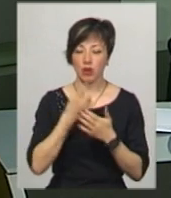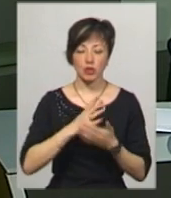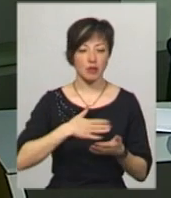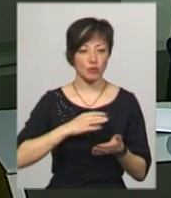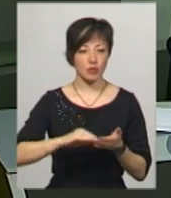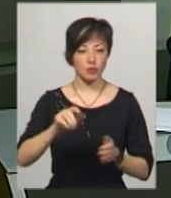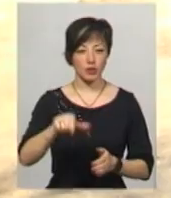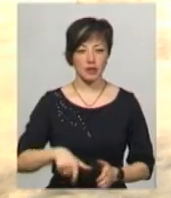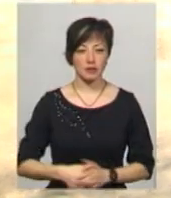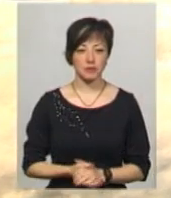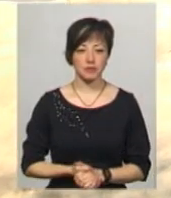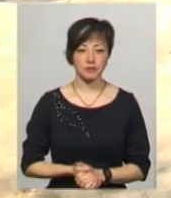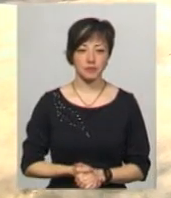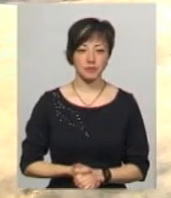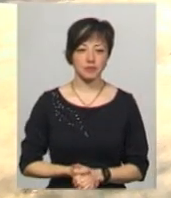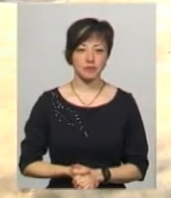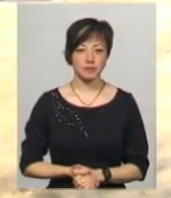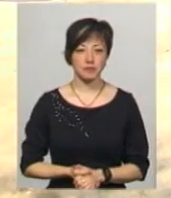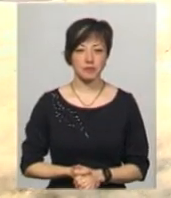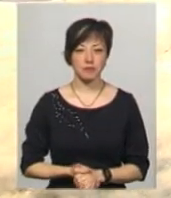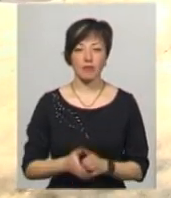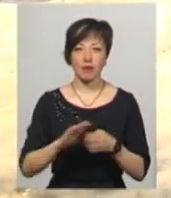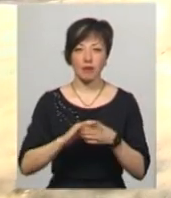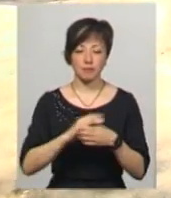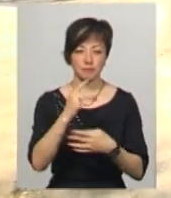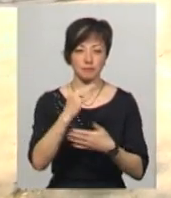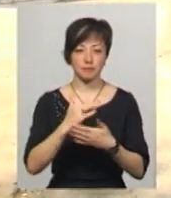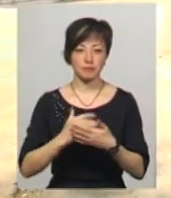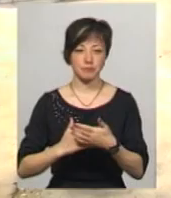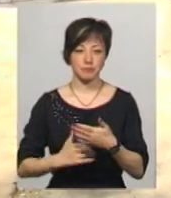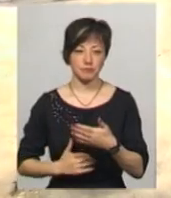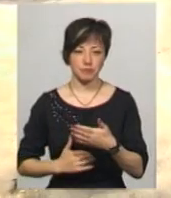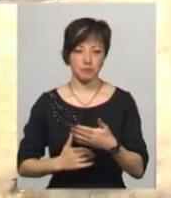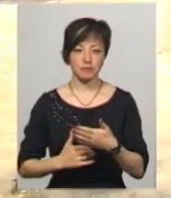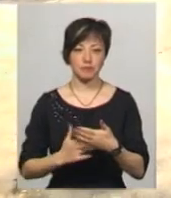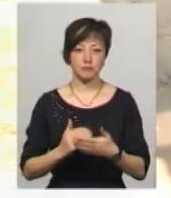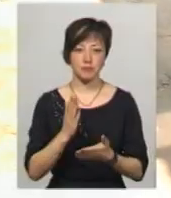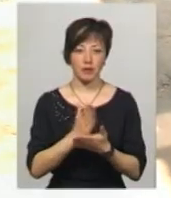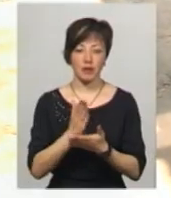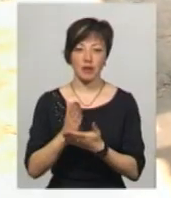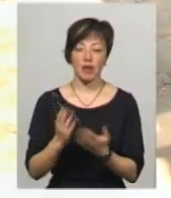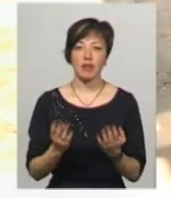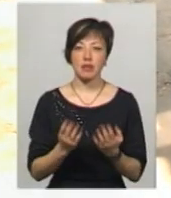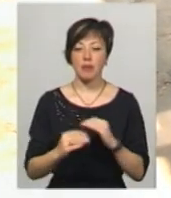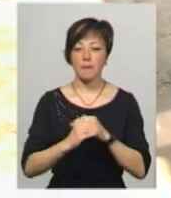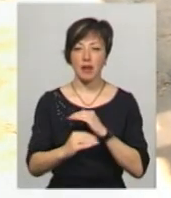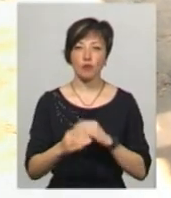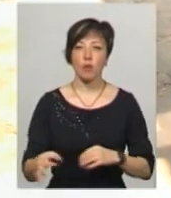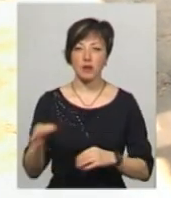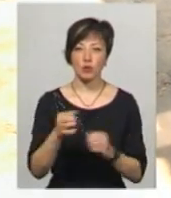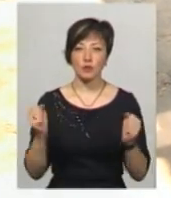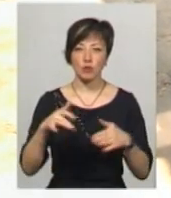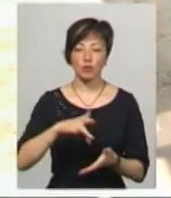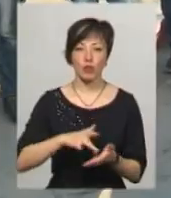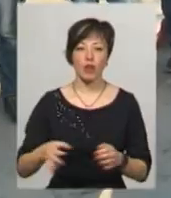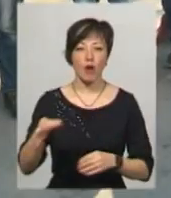Ворожцова. Ціпер Мар'ян Володимирович, Чабан Віталій Васильович. На плацу Хмельницького обласного збірного пункту, що